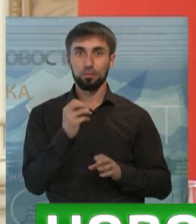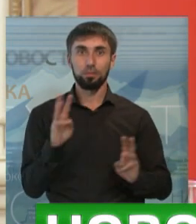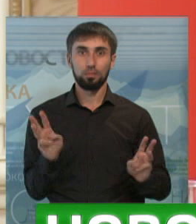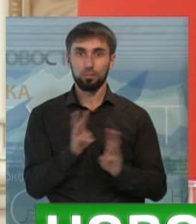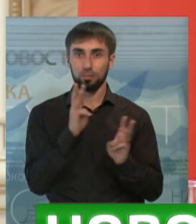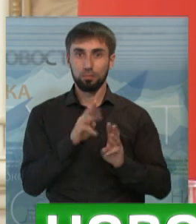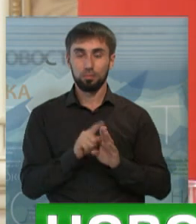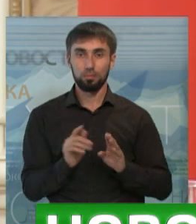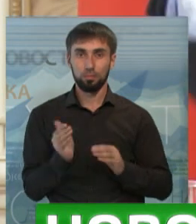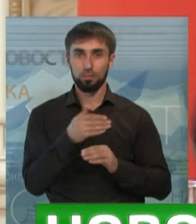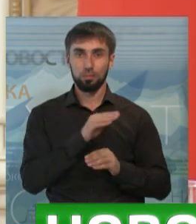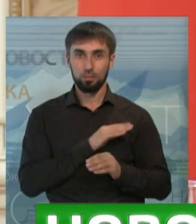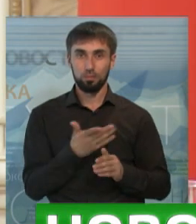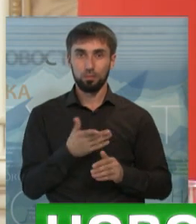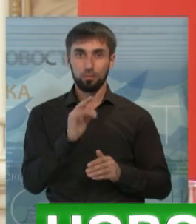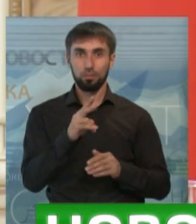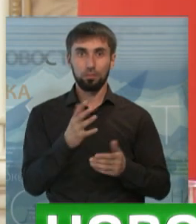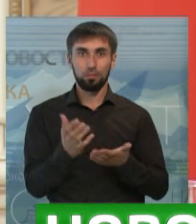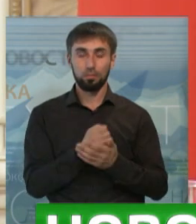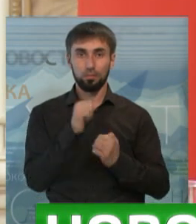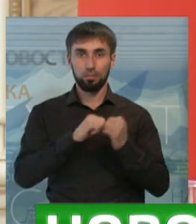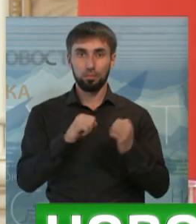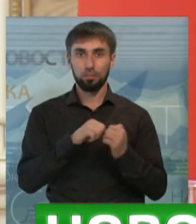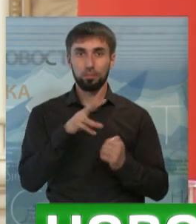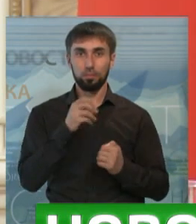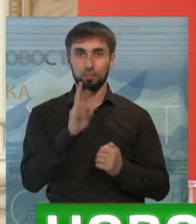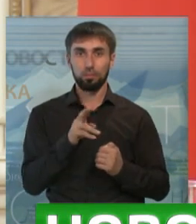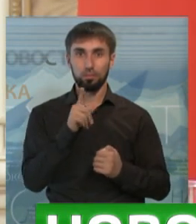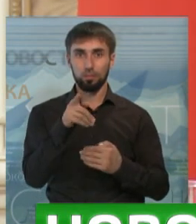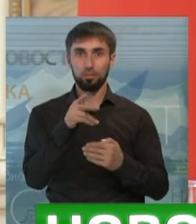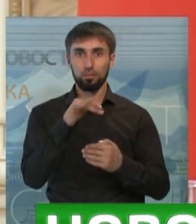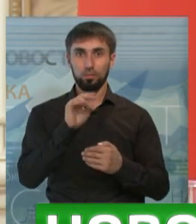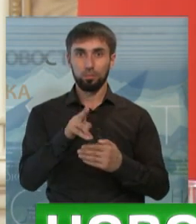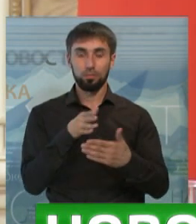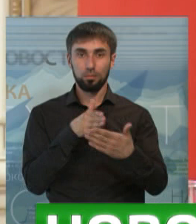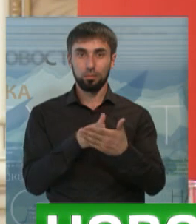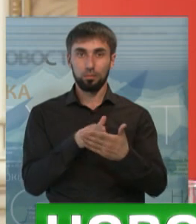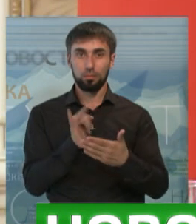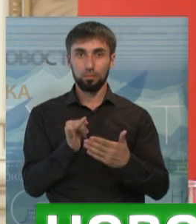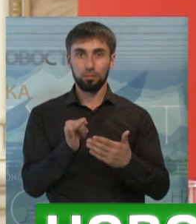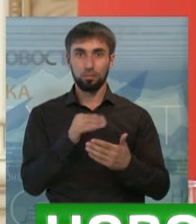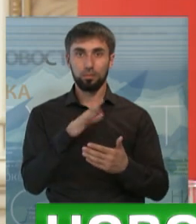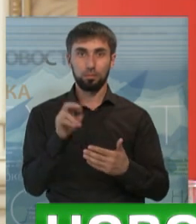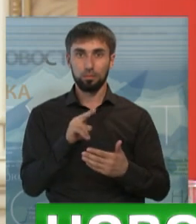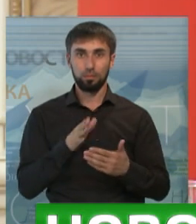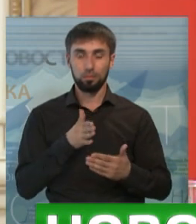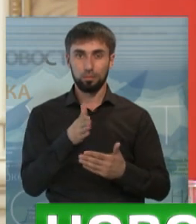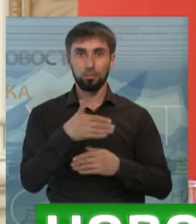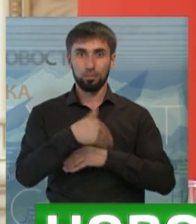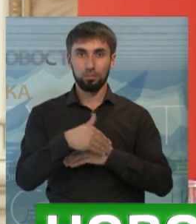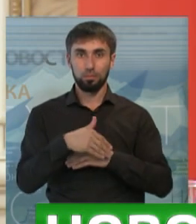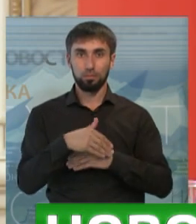проехать там как каменный мешок получается вот так вот танк тупик сделали перекрыли все отсюда въезд улице